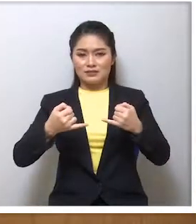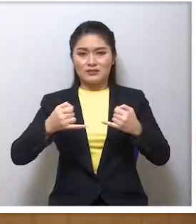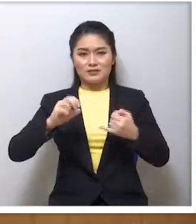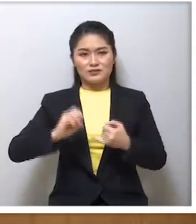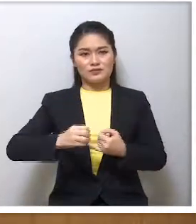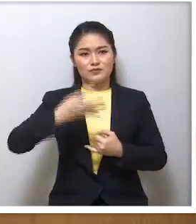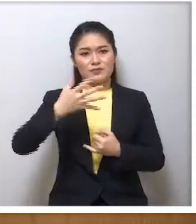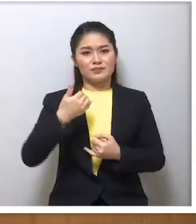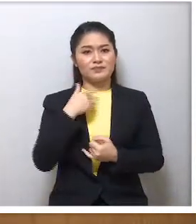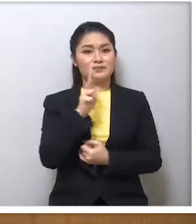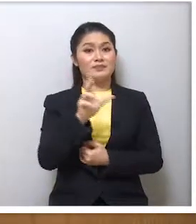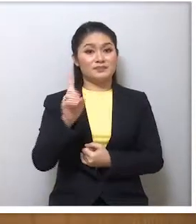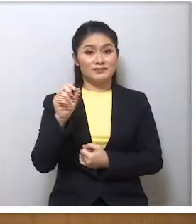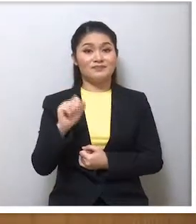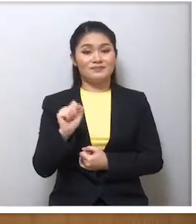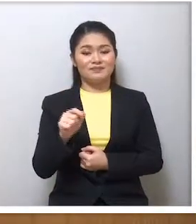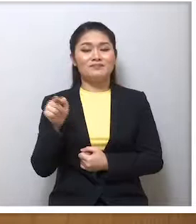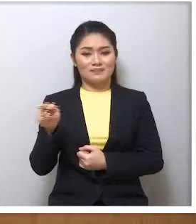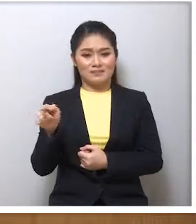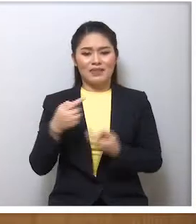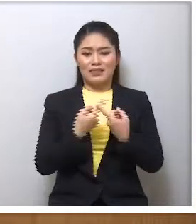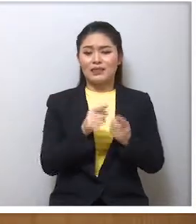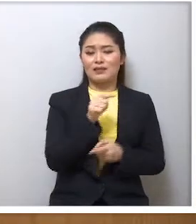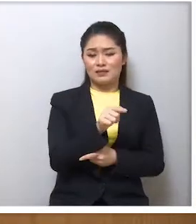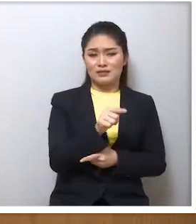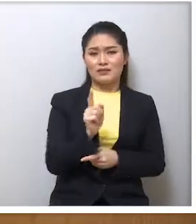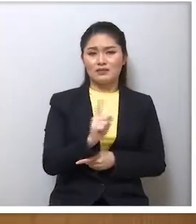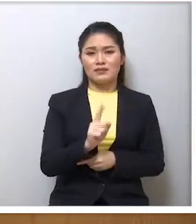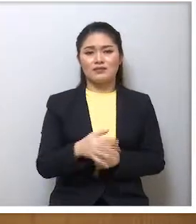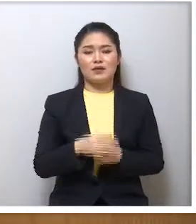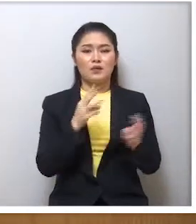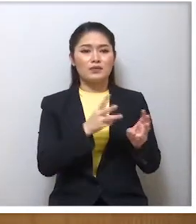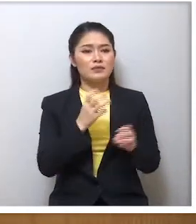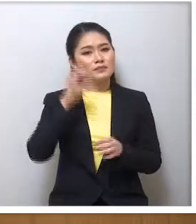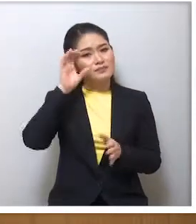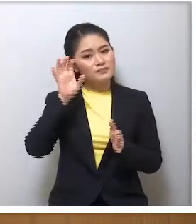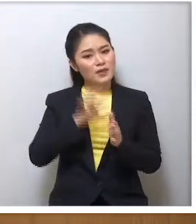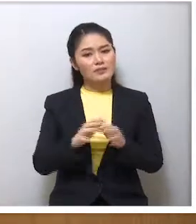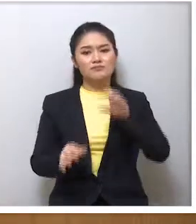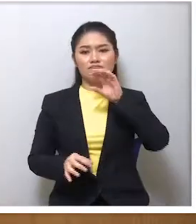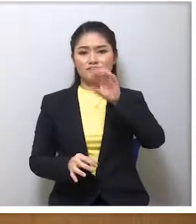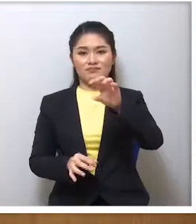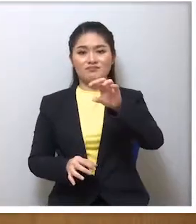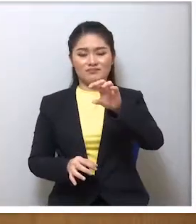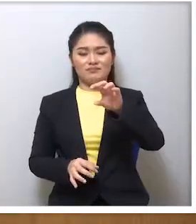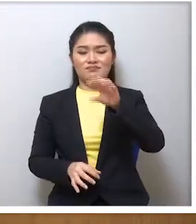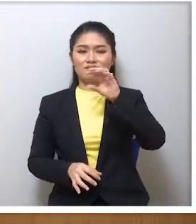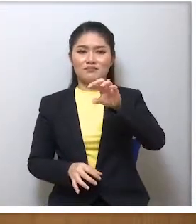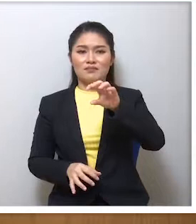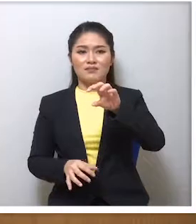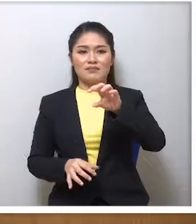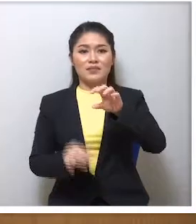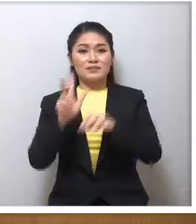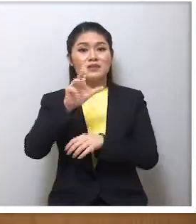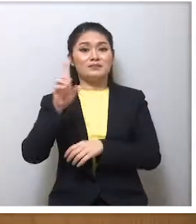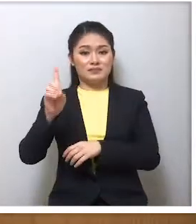ขึ้นมาให้มันเป็น3มิติใช่ไหมครับแต่อีกตัวนึงจะเป็นการนำภาพเข้ามาแปะกับรูป3มิ